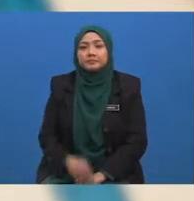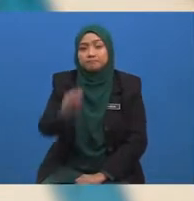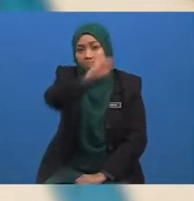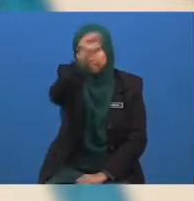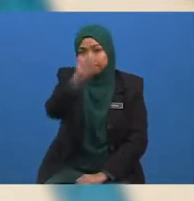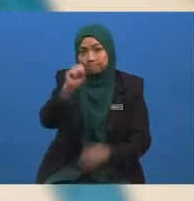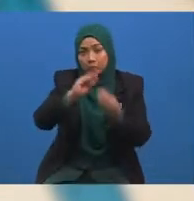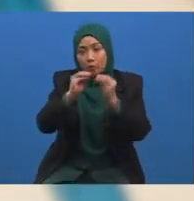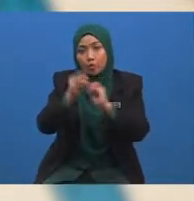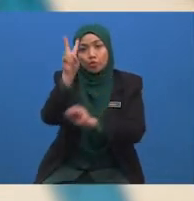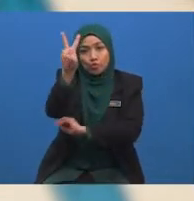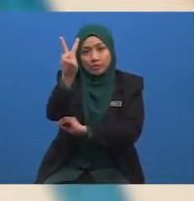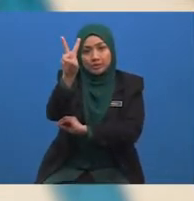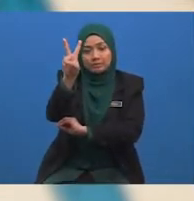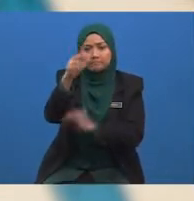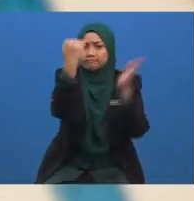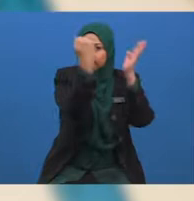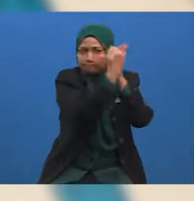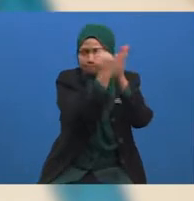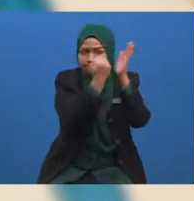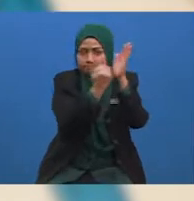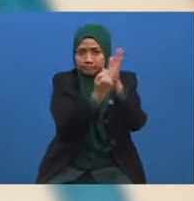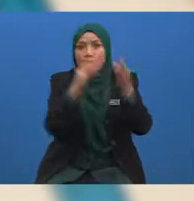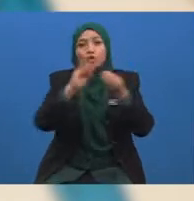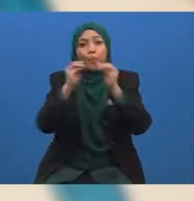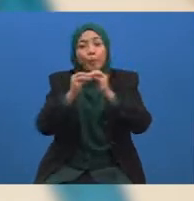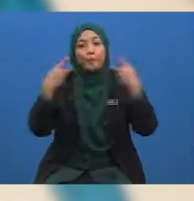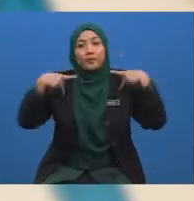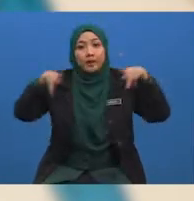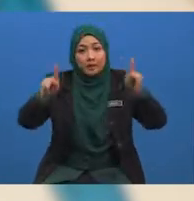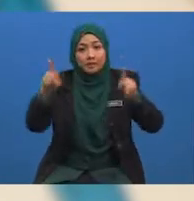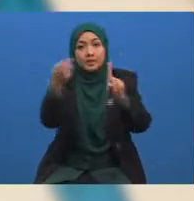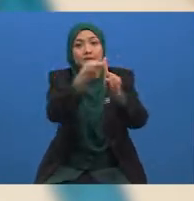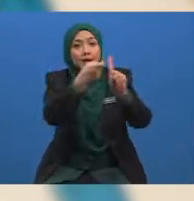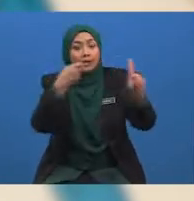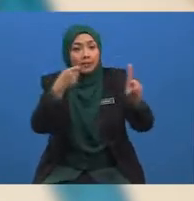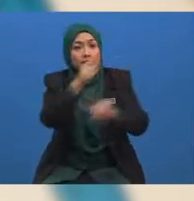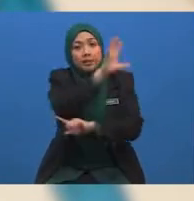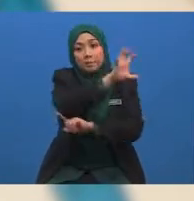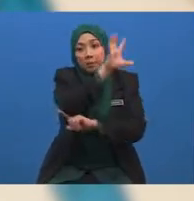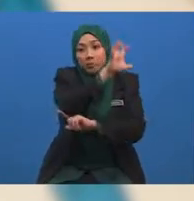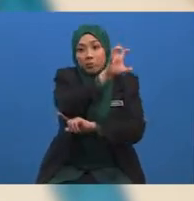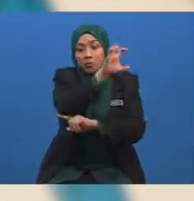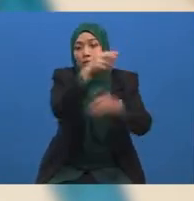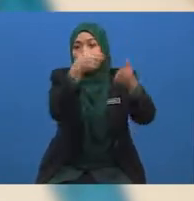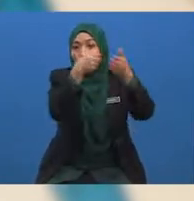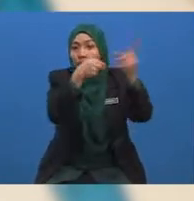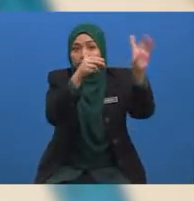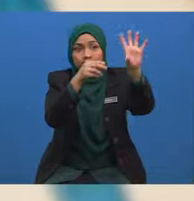Soalan kedua, senaraikan nombor perdana dari 50